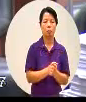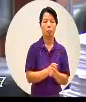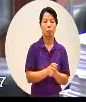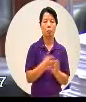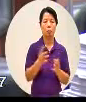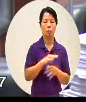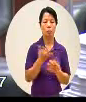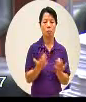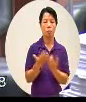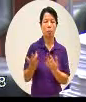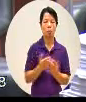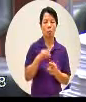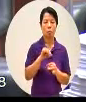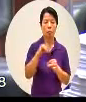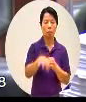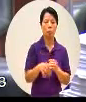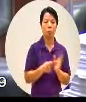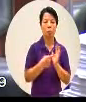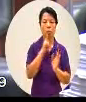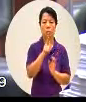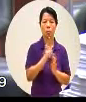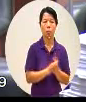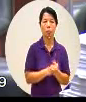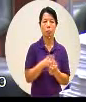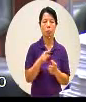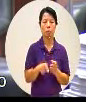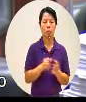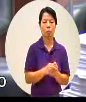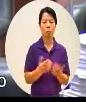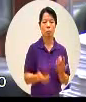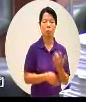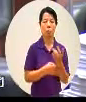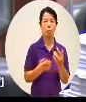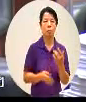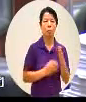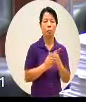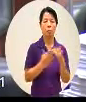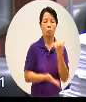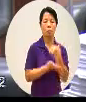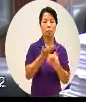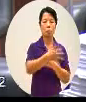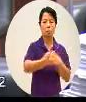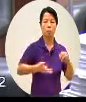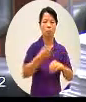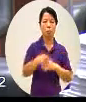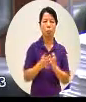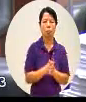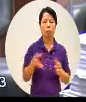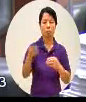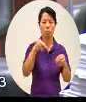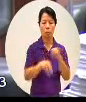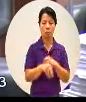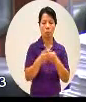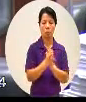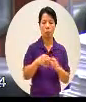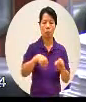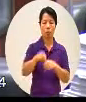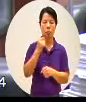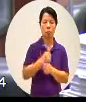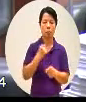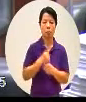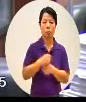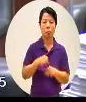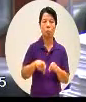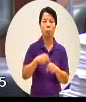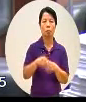有表示哦，讲这个志宏祠虽然是纳入易淹水地区改善执行计划。不